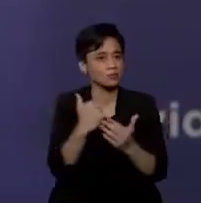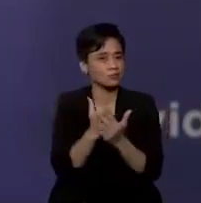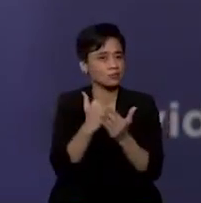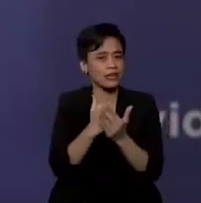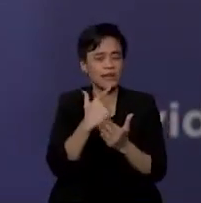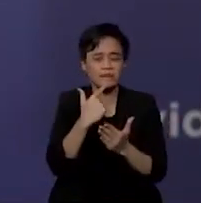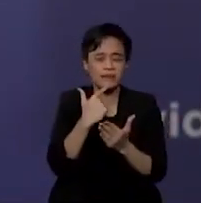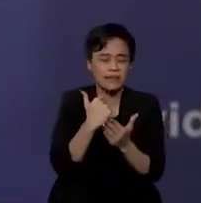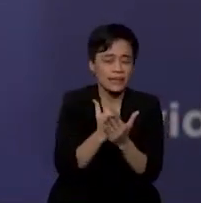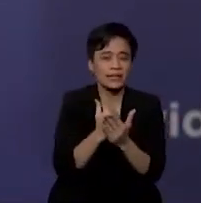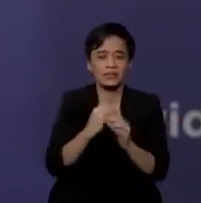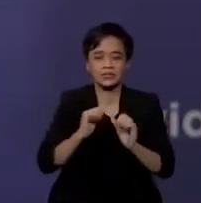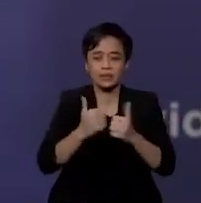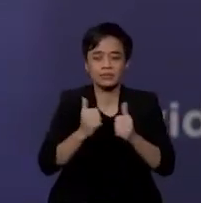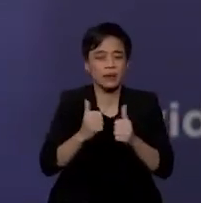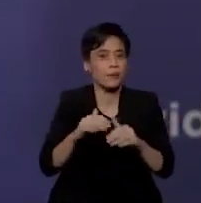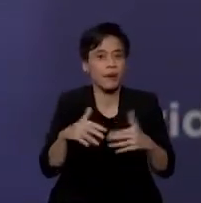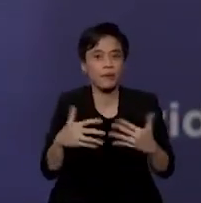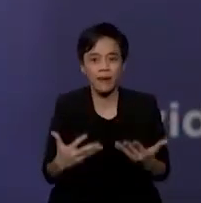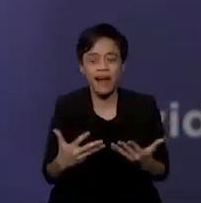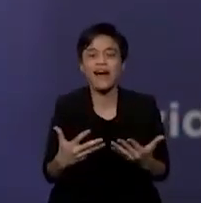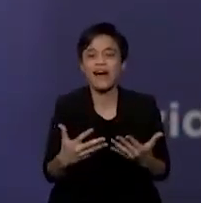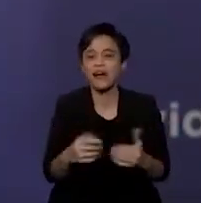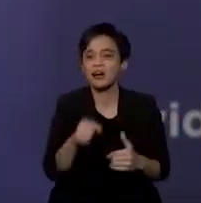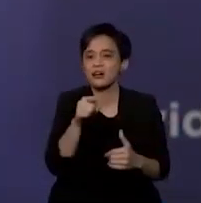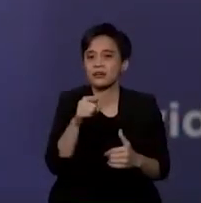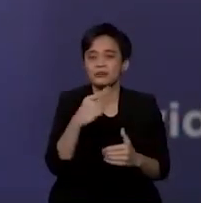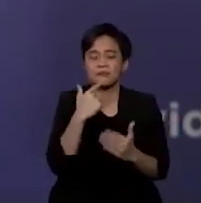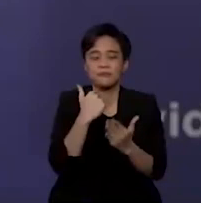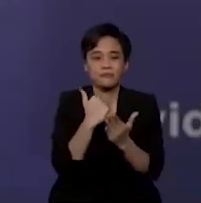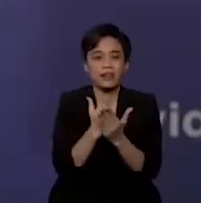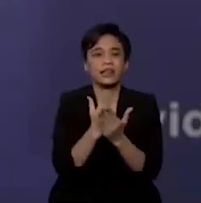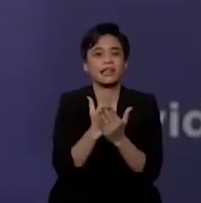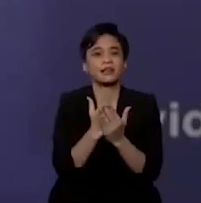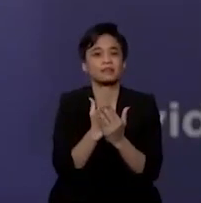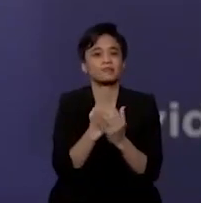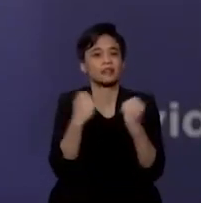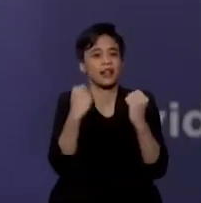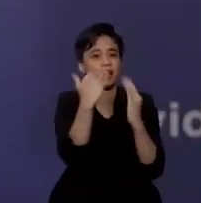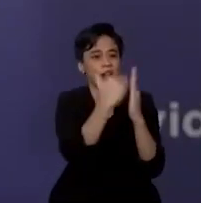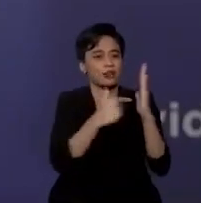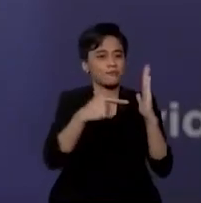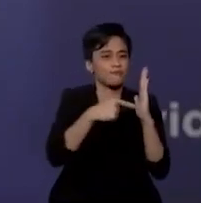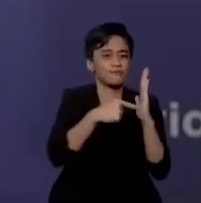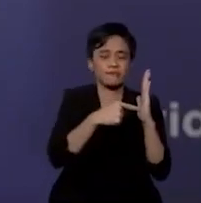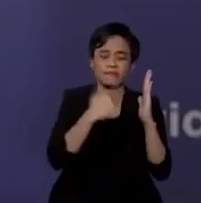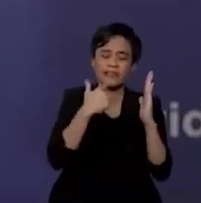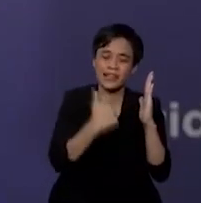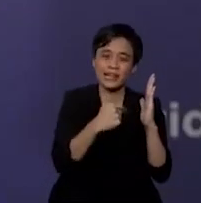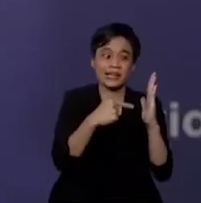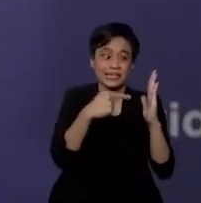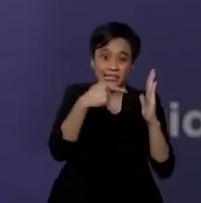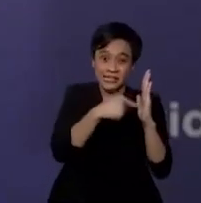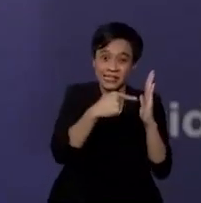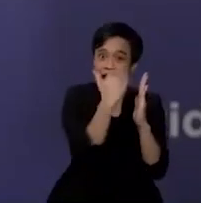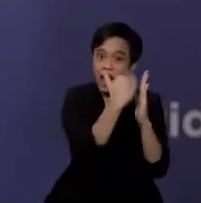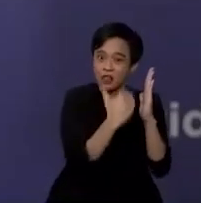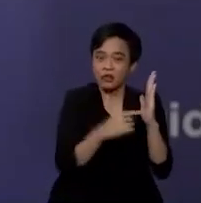dari persiapan ini adalah langkah-langkah protokoler COVID dan itu mutlak